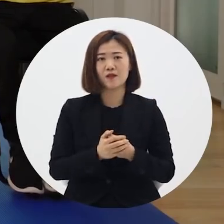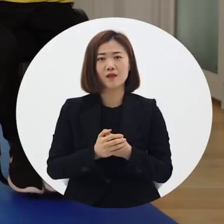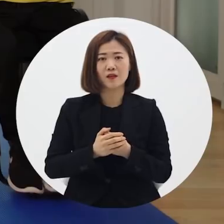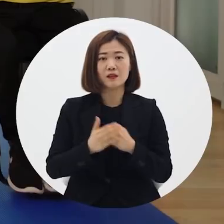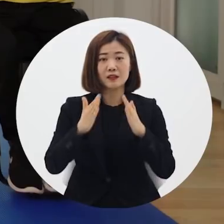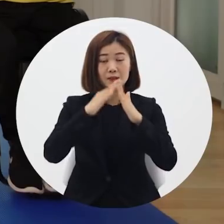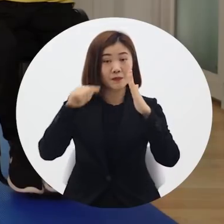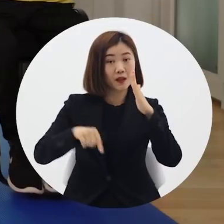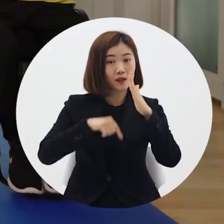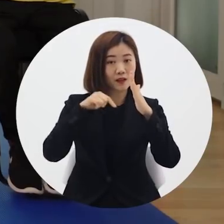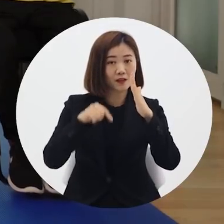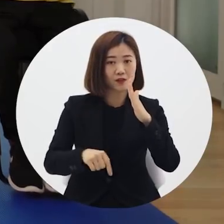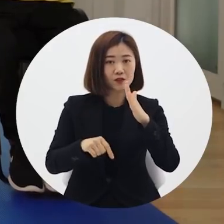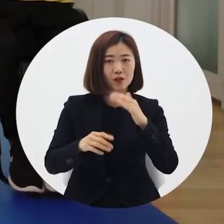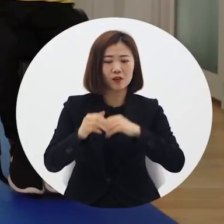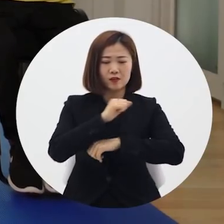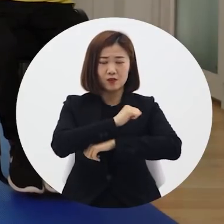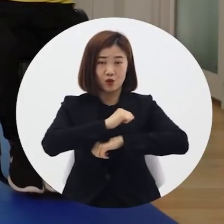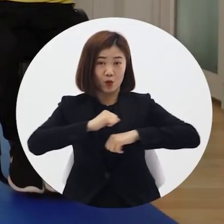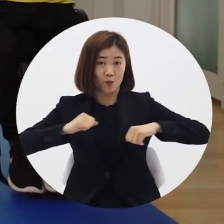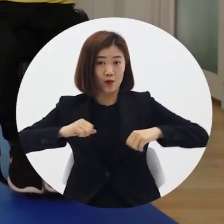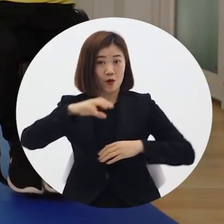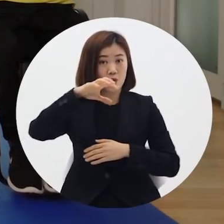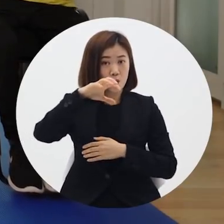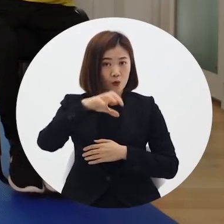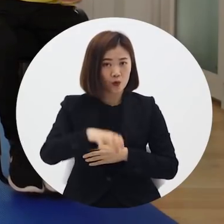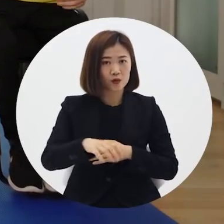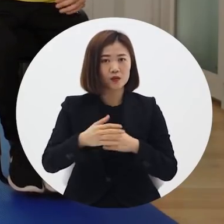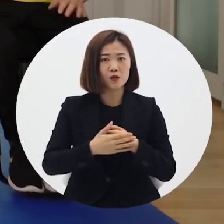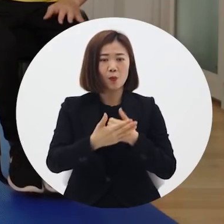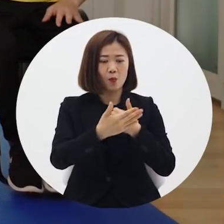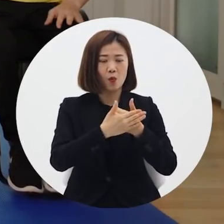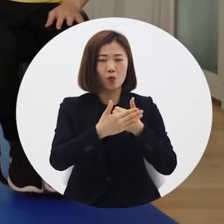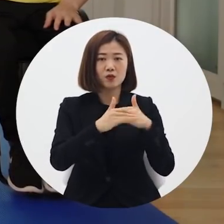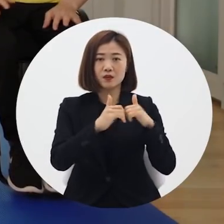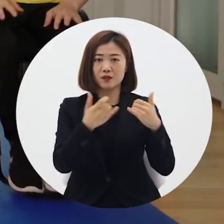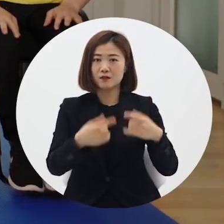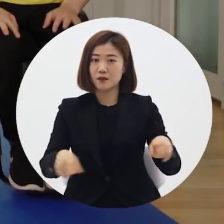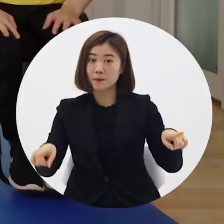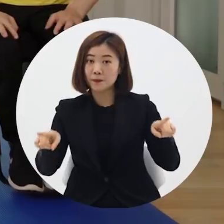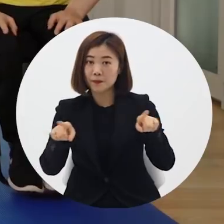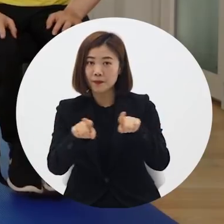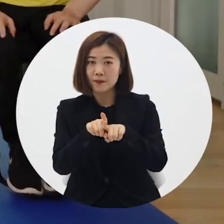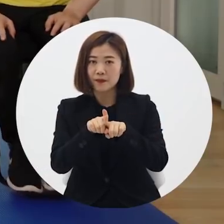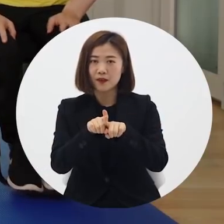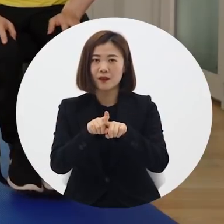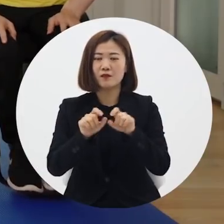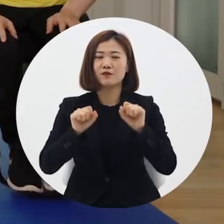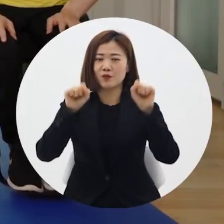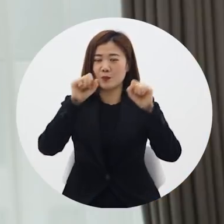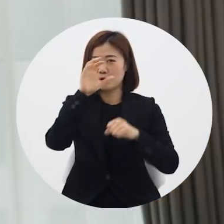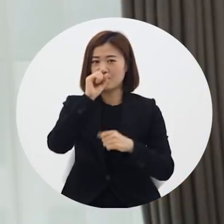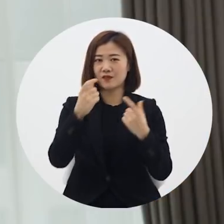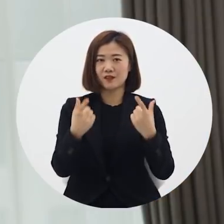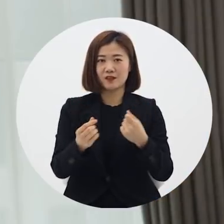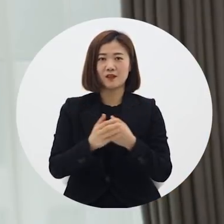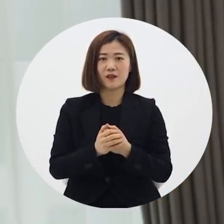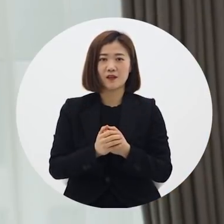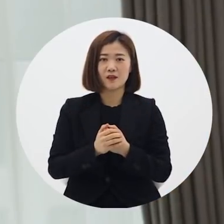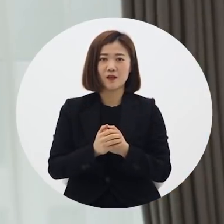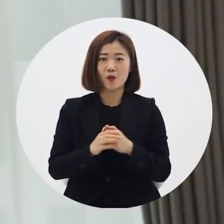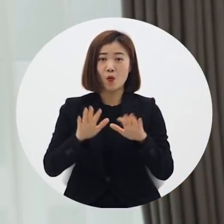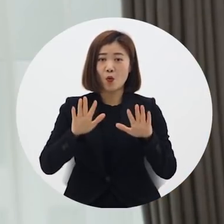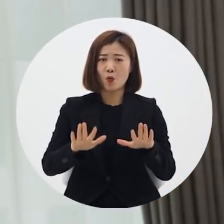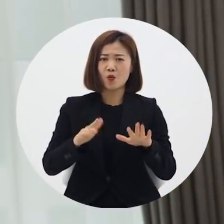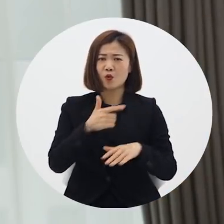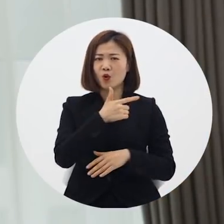여러분들이 집에서 하실 때 이렇게 충분한 공간을 마련해 주시고 보조자분과 함께 하시면 좋을 것 같아요. 아, 저